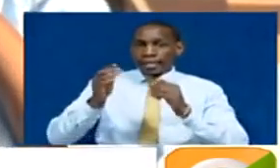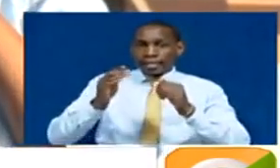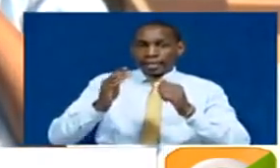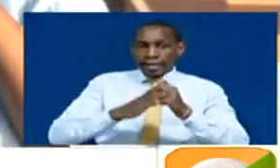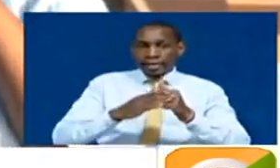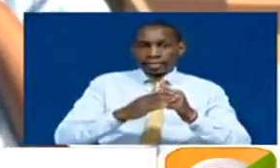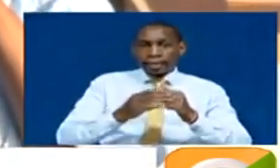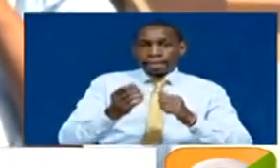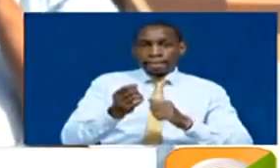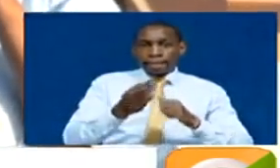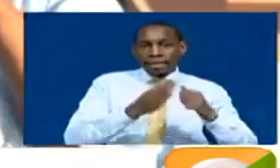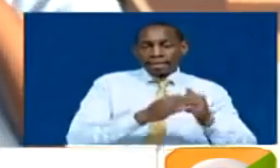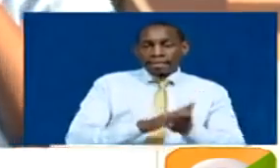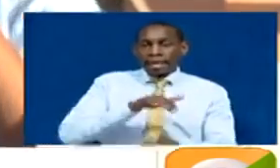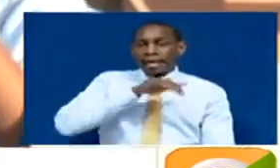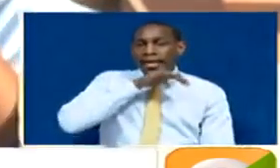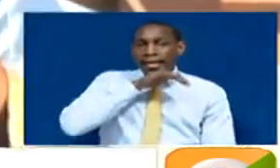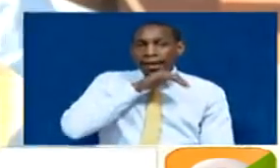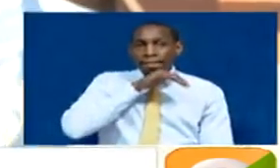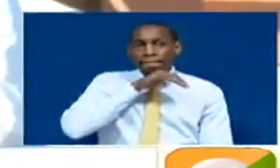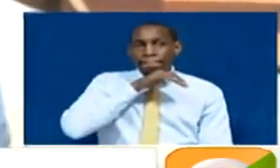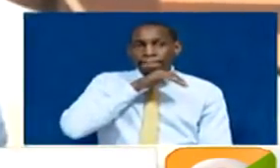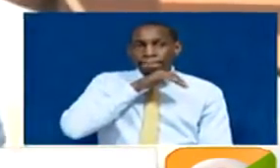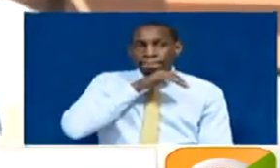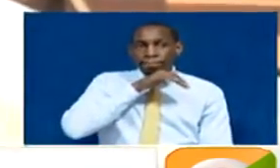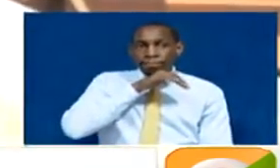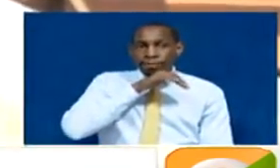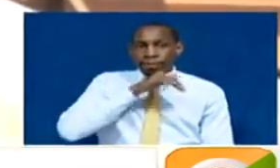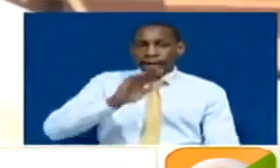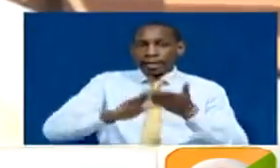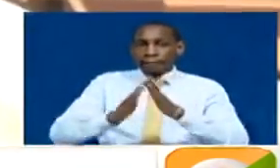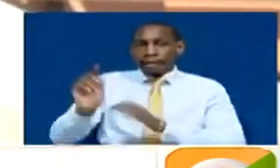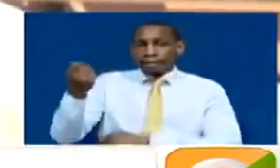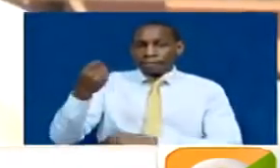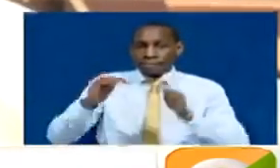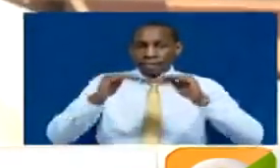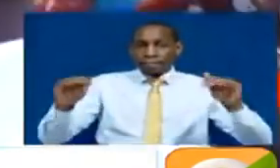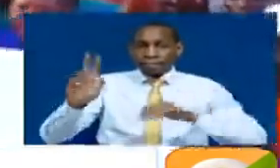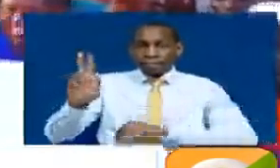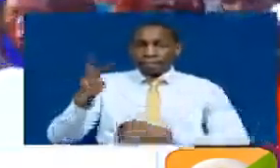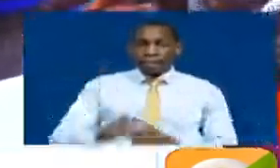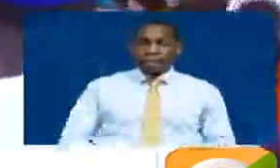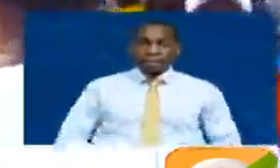wa 8 Raila Amolo Odinga ndio rais wa Jamhuri ya Kenya.